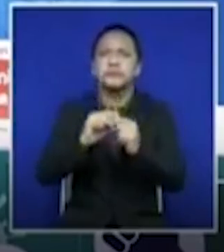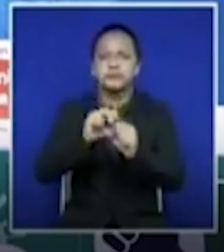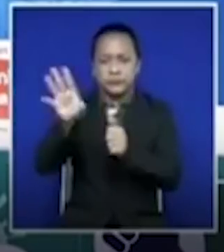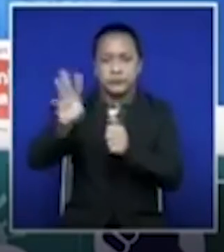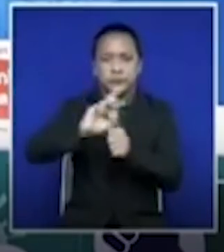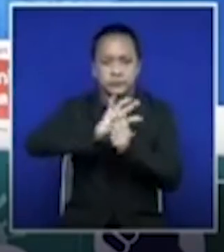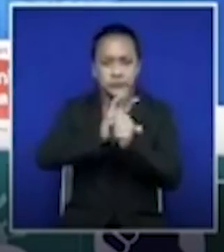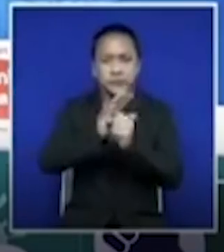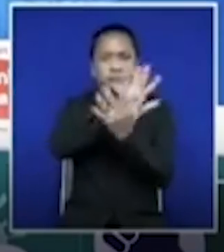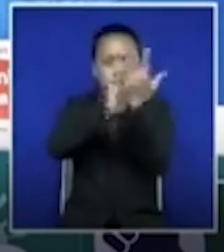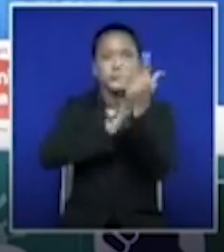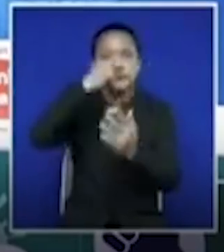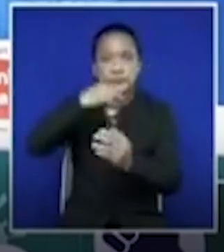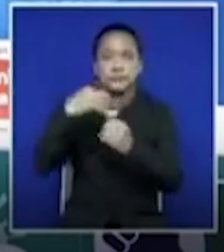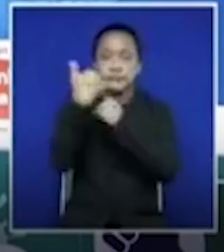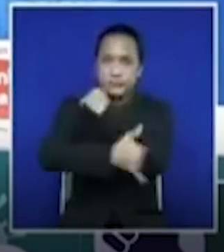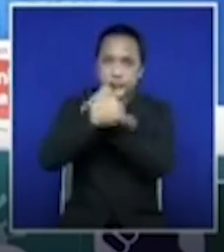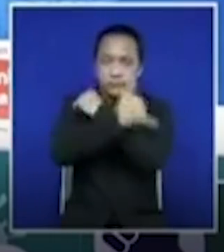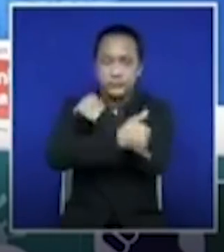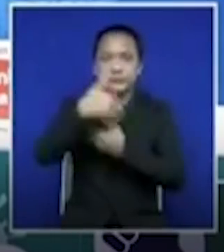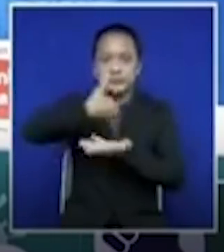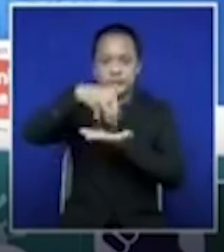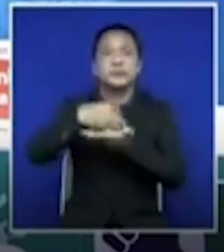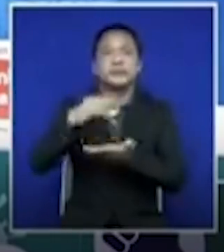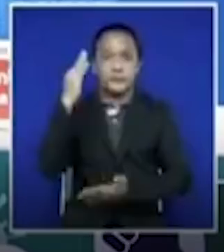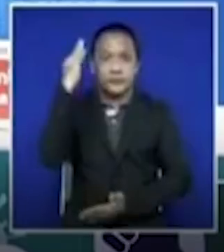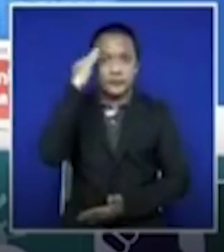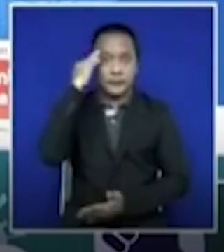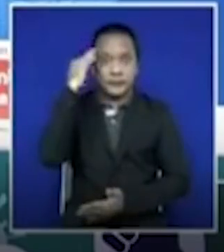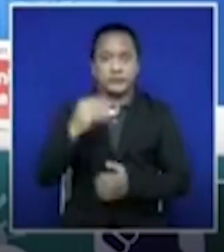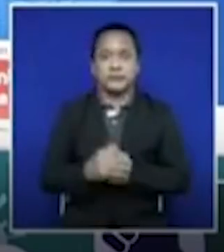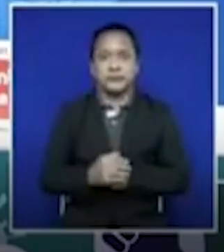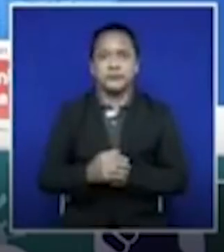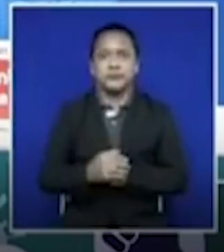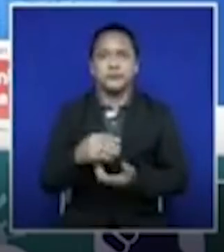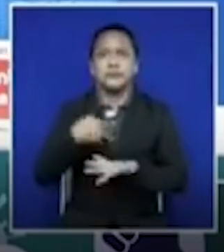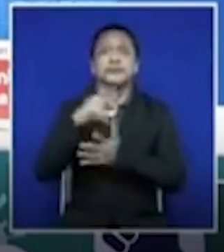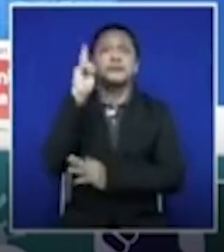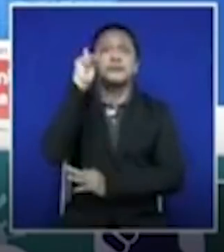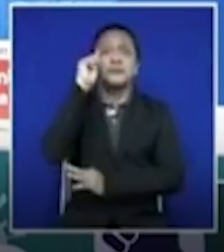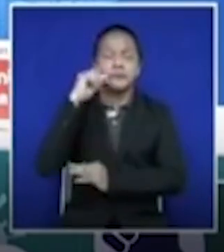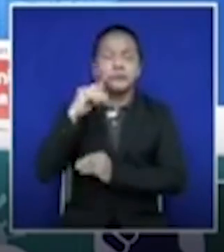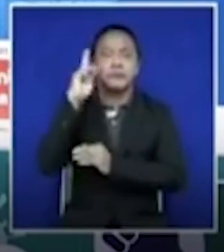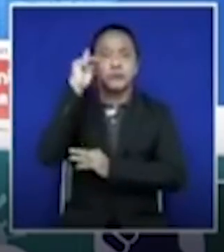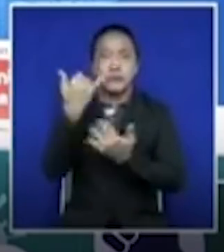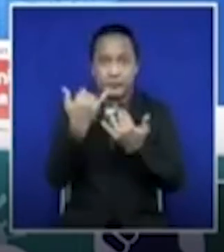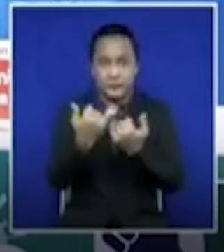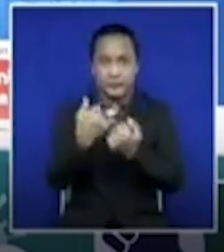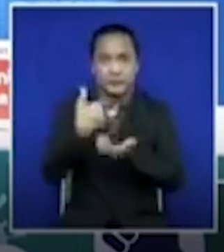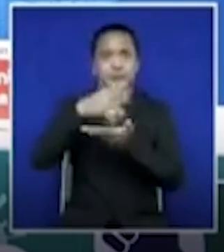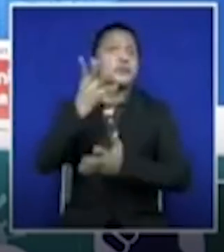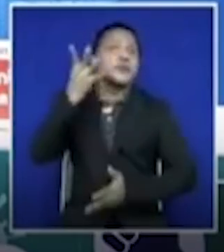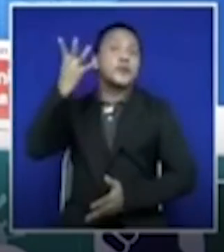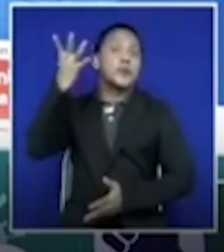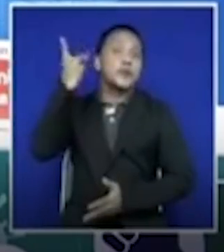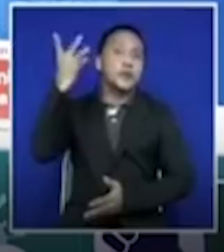ติดเชื้อภายในประเทศและต่างประเทศให้ทุกท่านได้ทราบนะครับอย่างที่กล่าวคราวได้ออกไปในเมื่อวาน